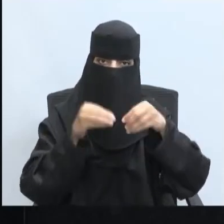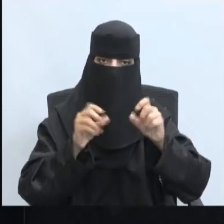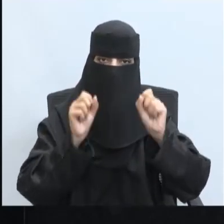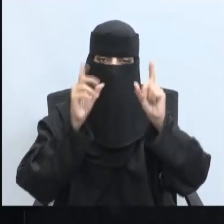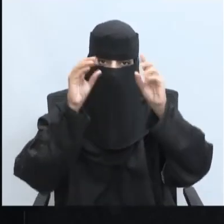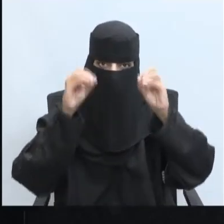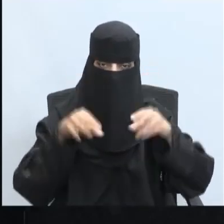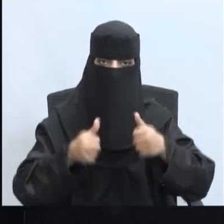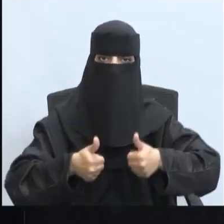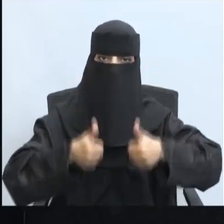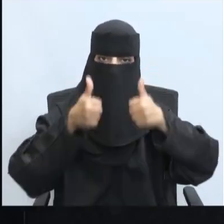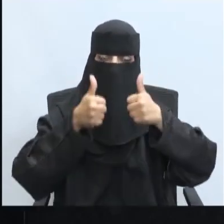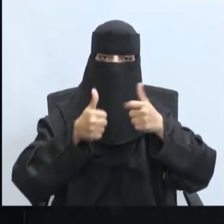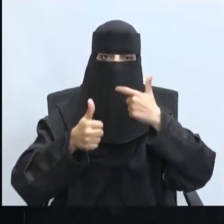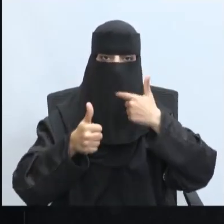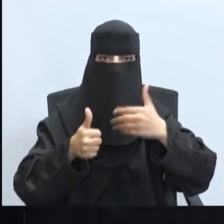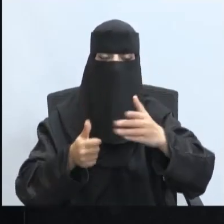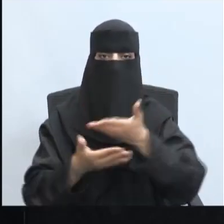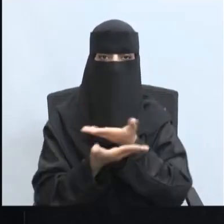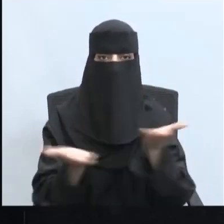التوفيق والنجاح ودمتم بخير